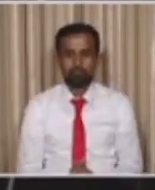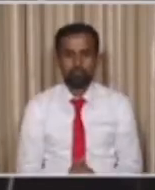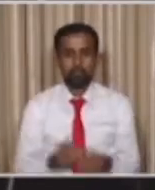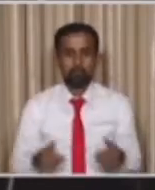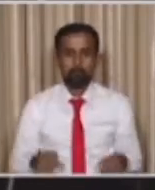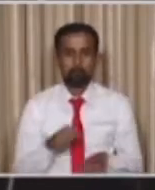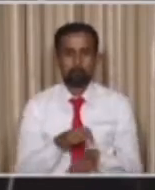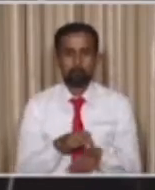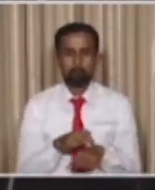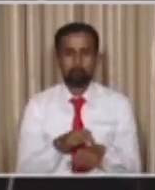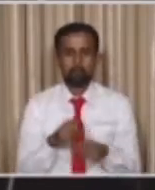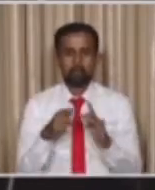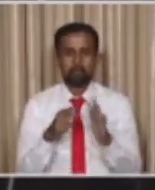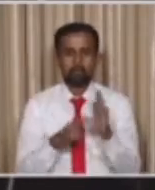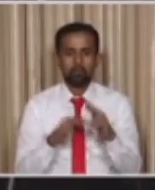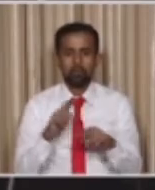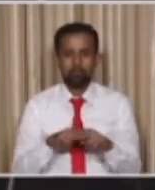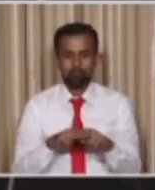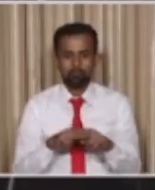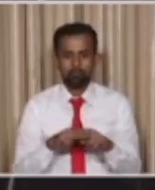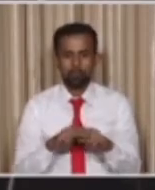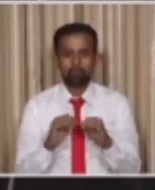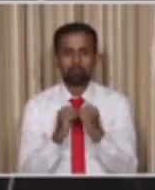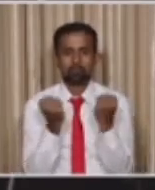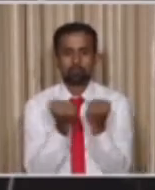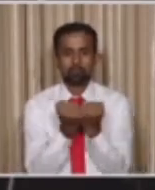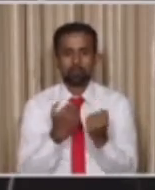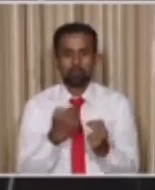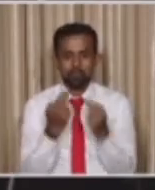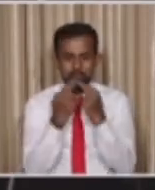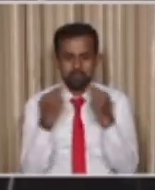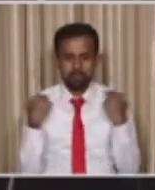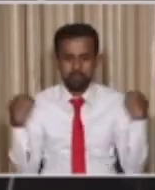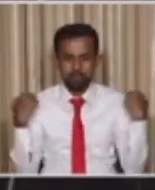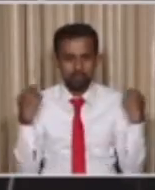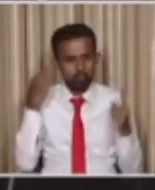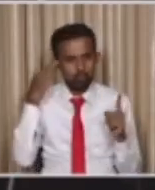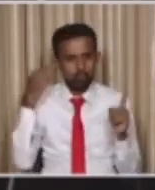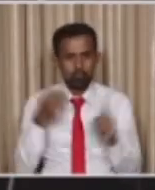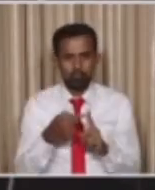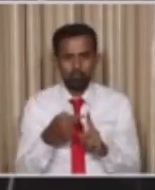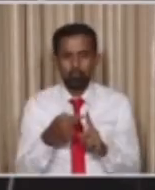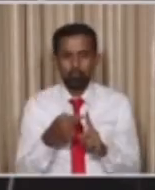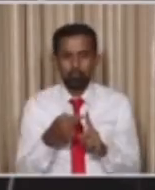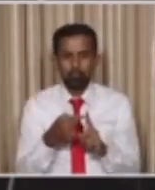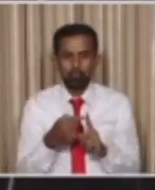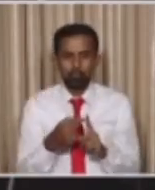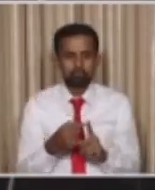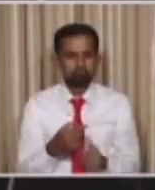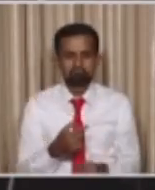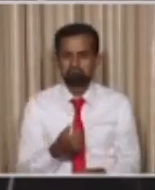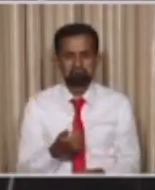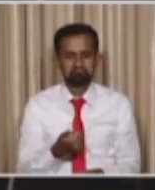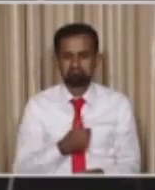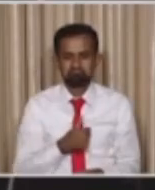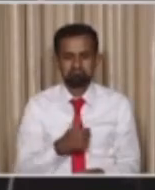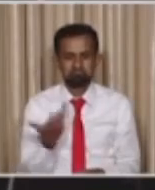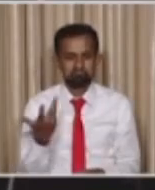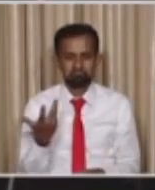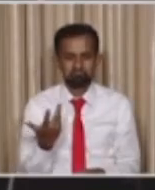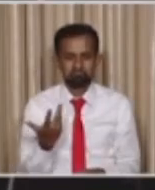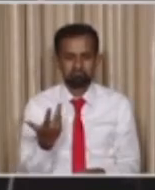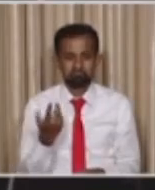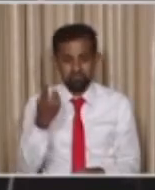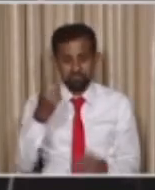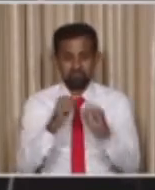मेवन बिट जात्यांतर मूल्यारमुदलात अपे रेगुव पिलिबद दडी अप्रसाद इम